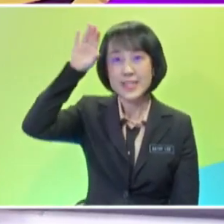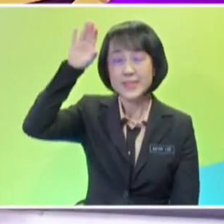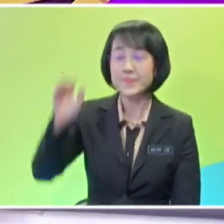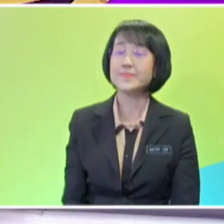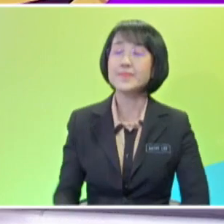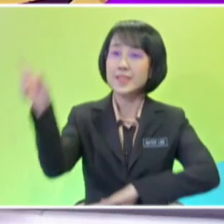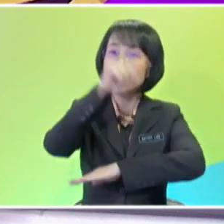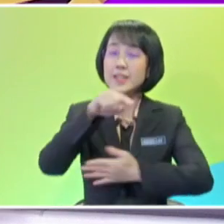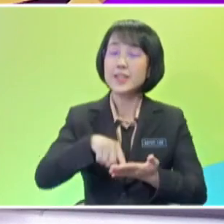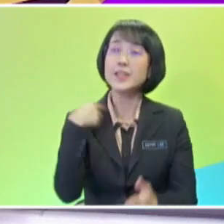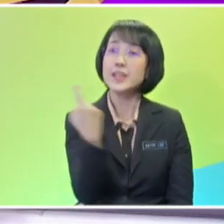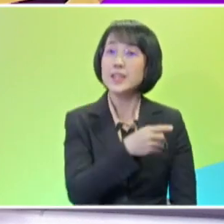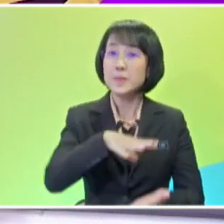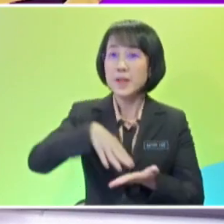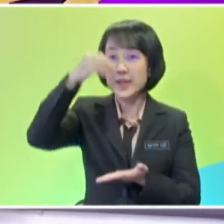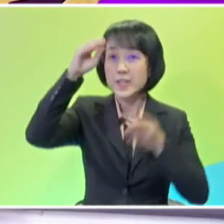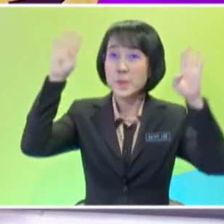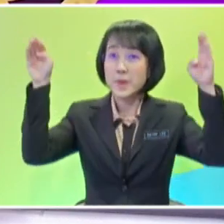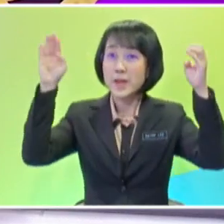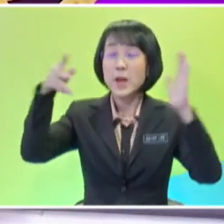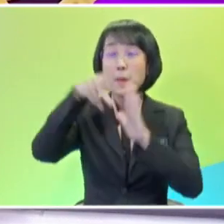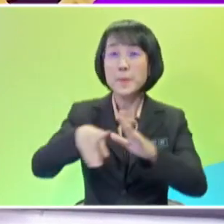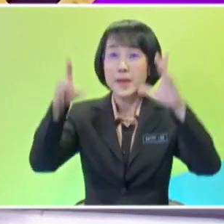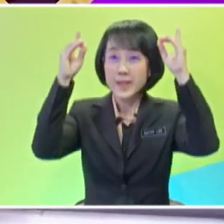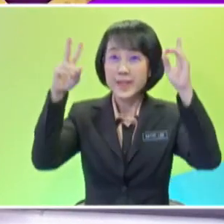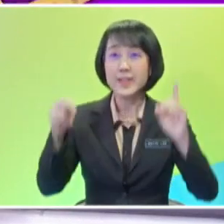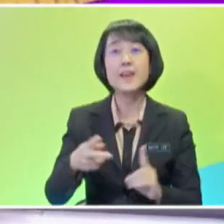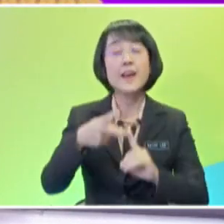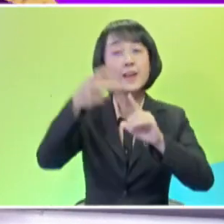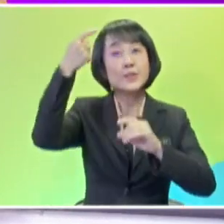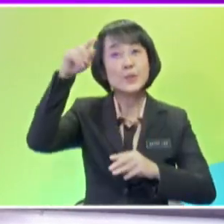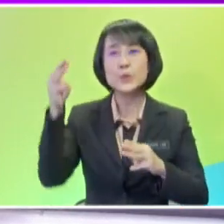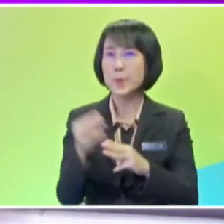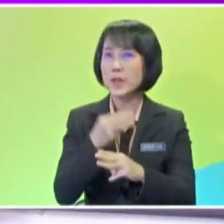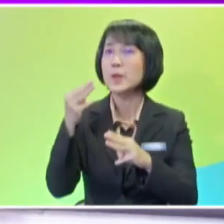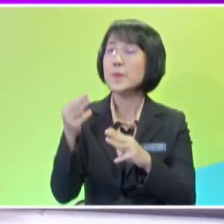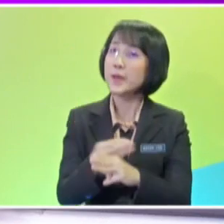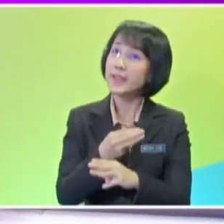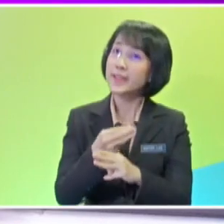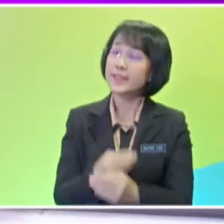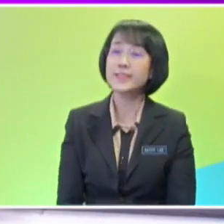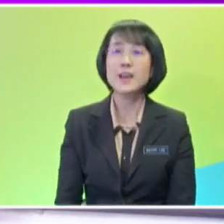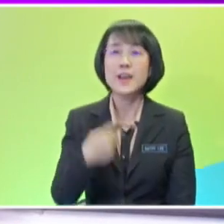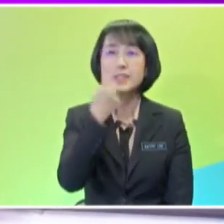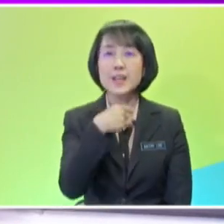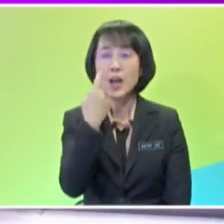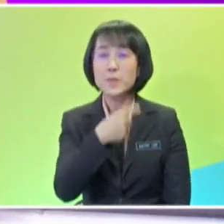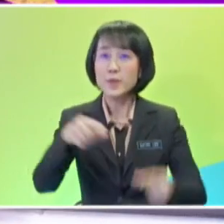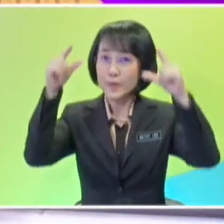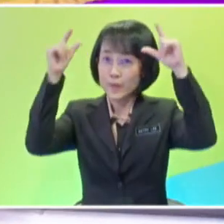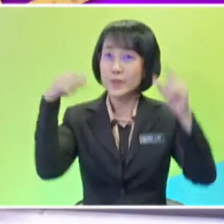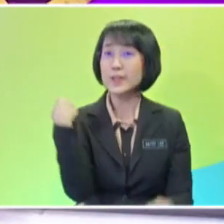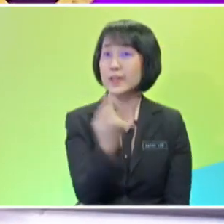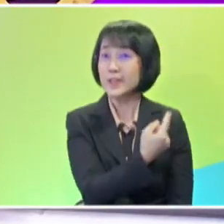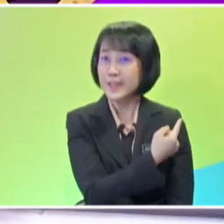pelajaran pendidikan khas untuk matematika tapi Siapakah guru kita untuk